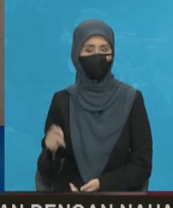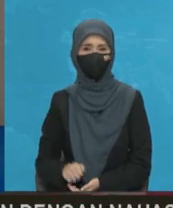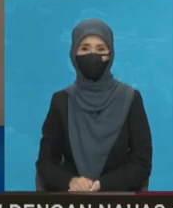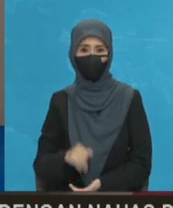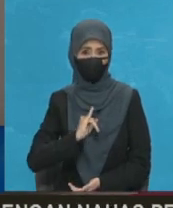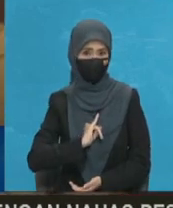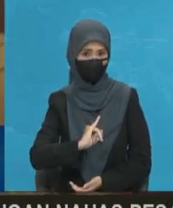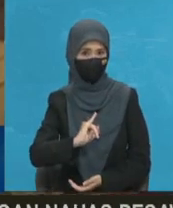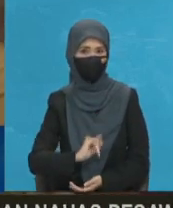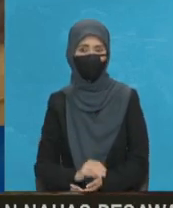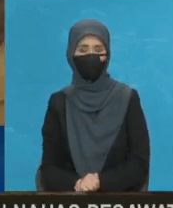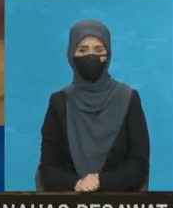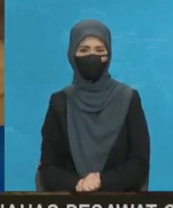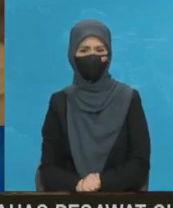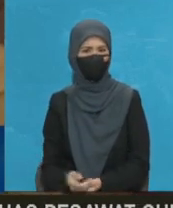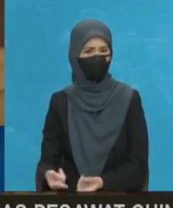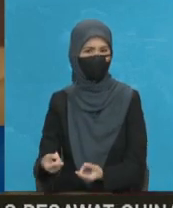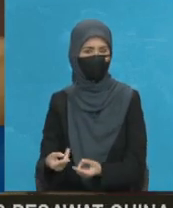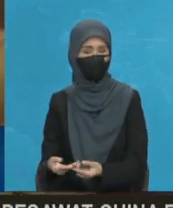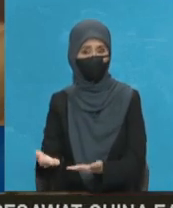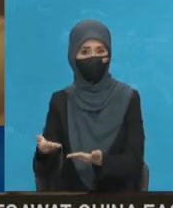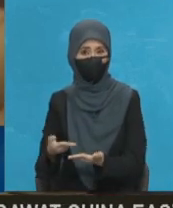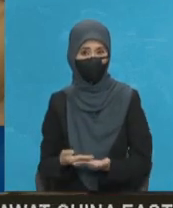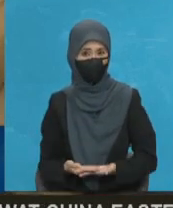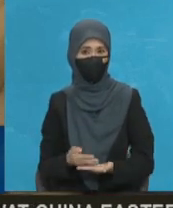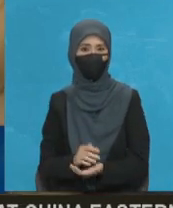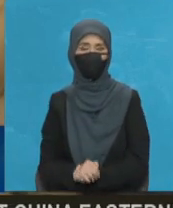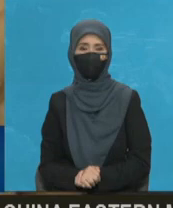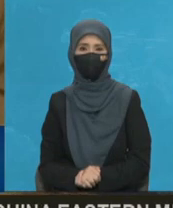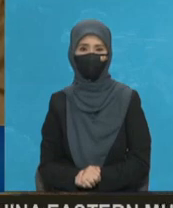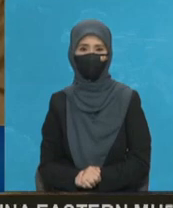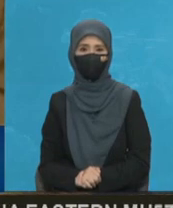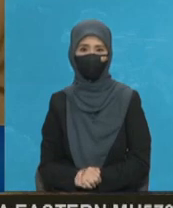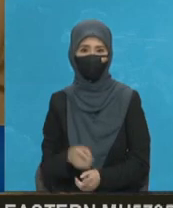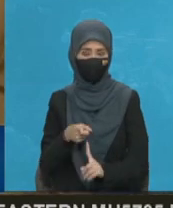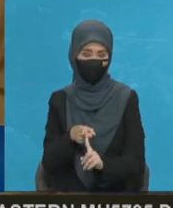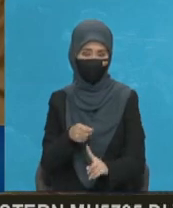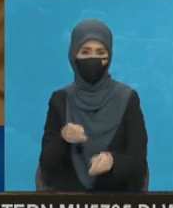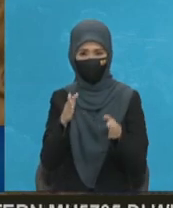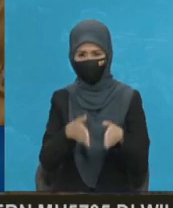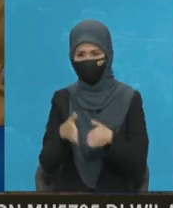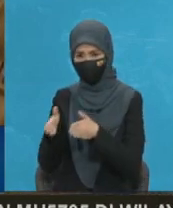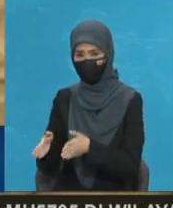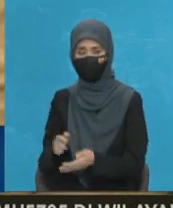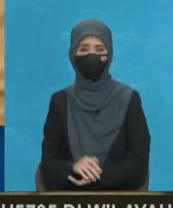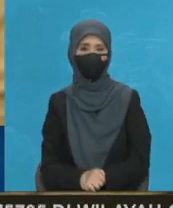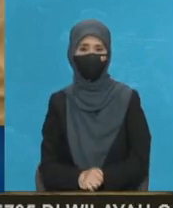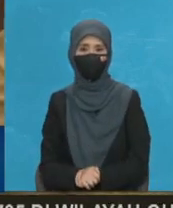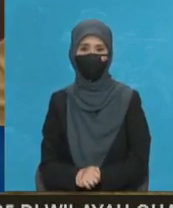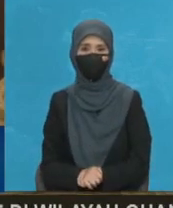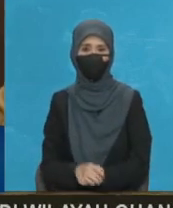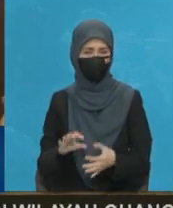keperluan harian berupa makanan asasi adalah sumbangan daripada orang ramai juga disimpangkan sebuah posted Tarbiyah